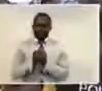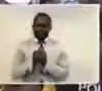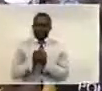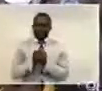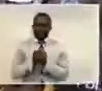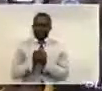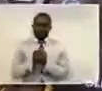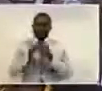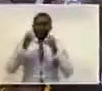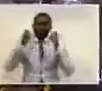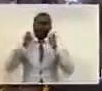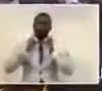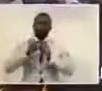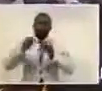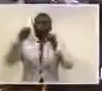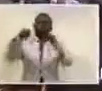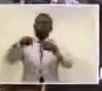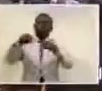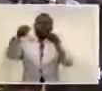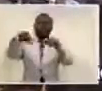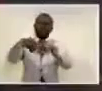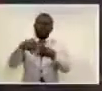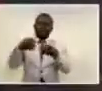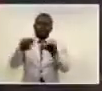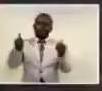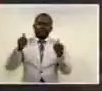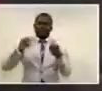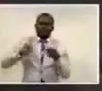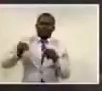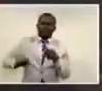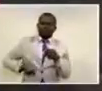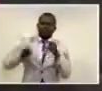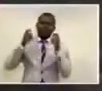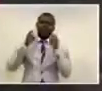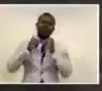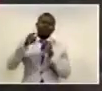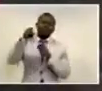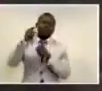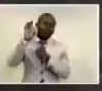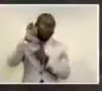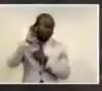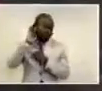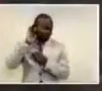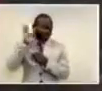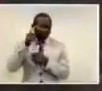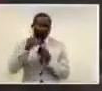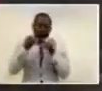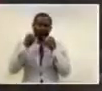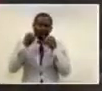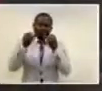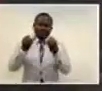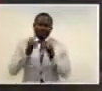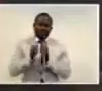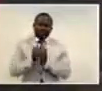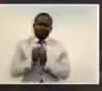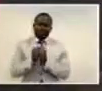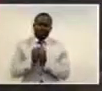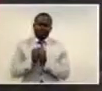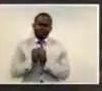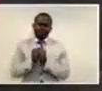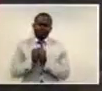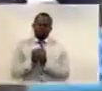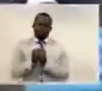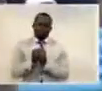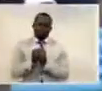meya araho ngaho yaje kubikemura uwo mudamu usakuza hari meya hariya amutega amatwi abari wabwira